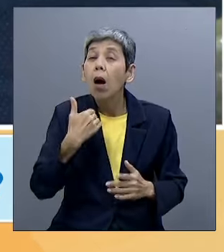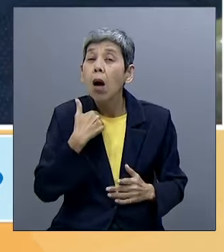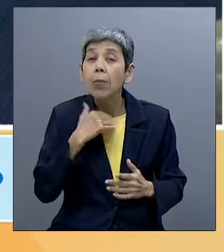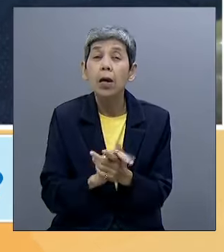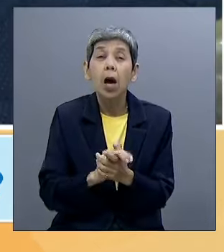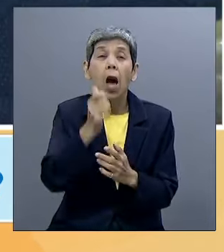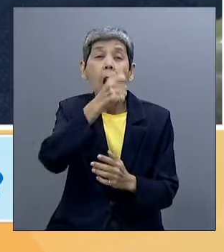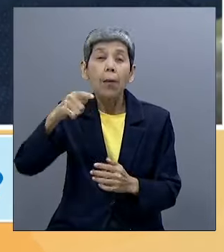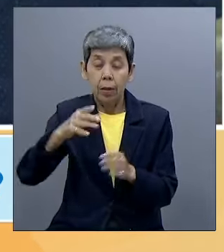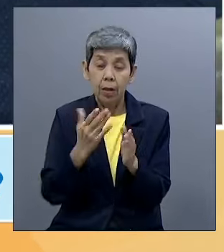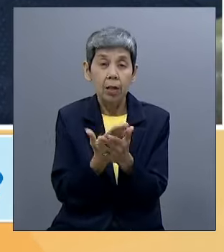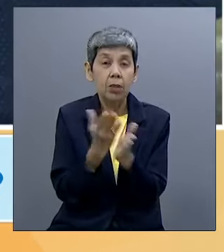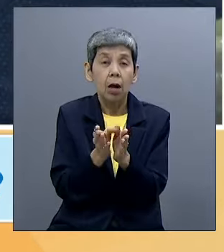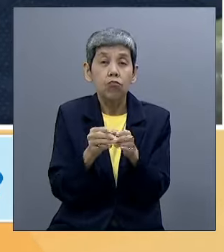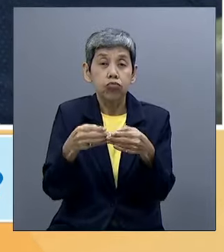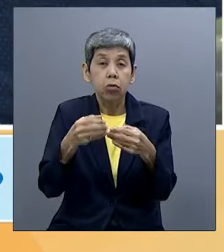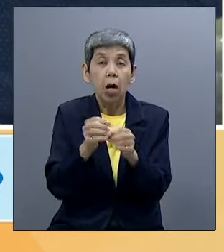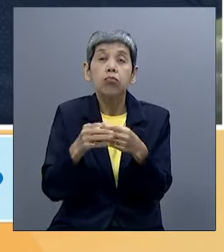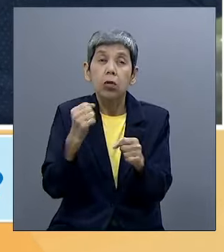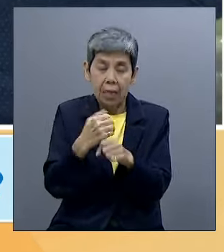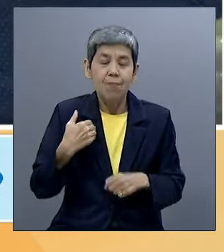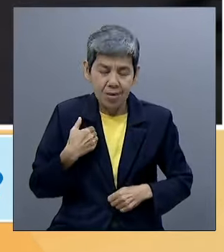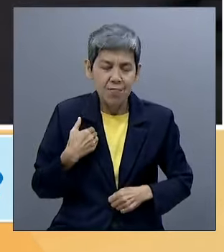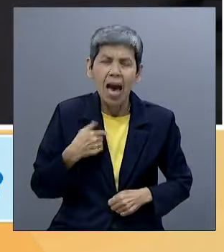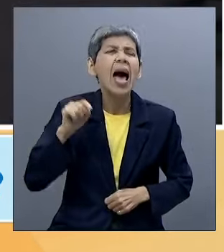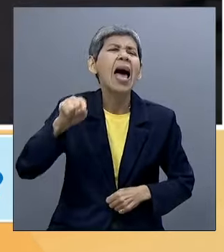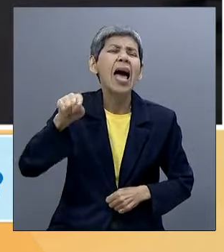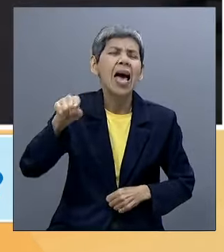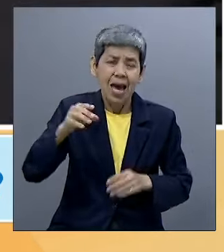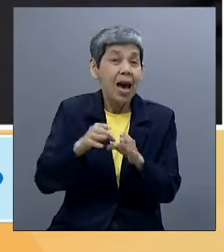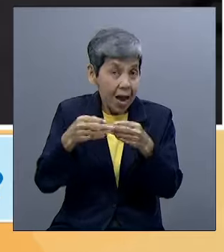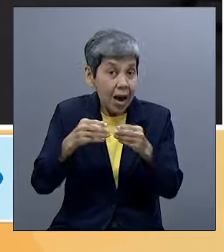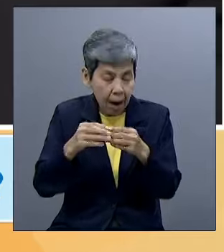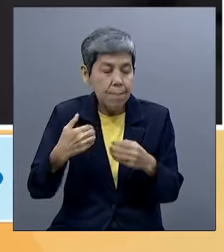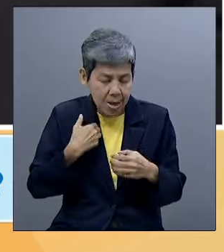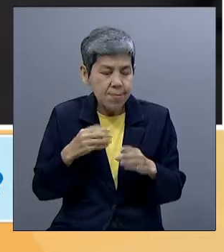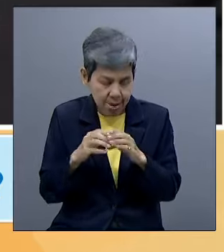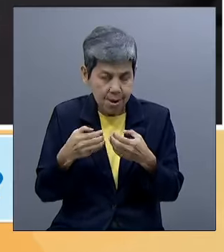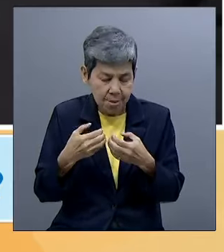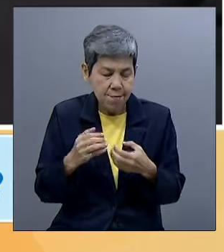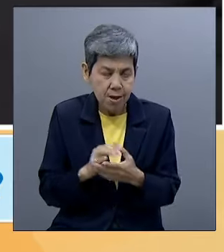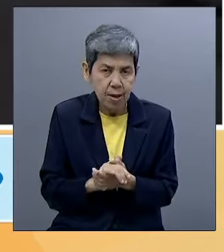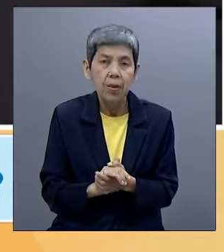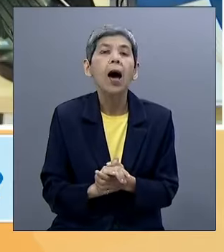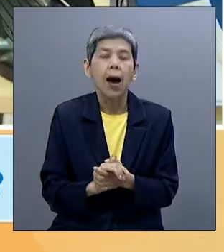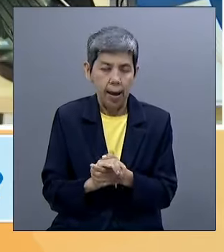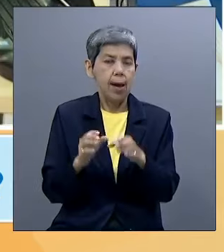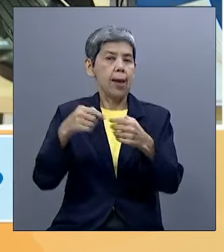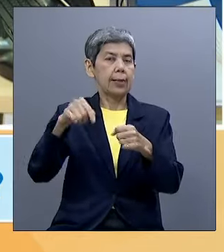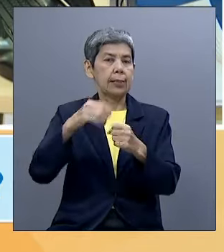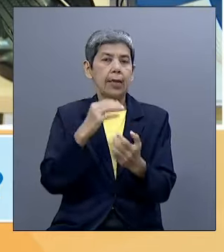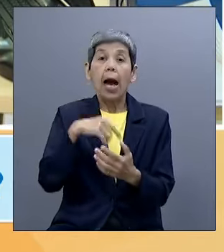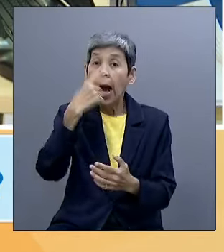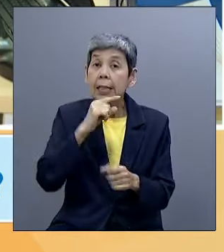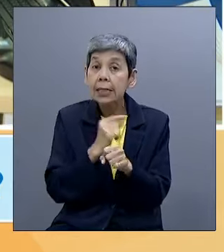ปพลิเคชันกระเป๋าตังค์กันหรือเปล่าครับ ใช่ค่ะ ก็คือแบบนั้น พร้อมใช่ไหมฮะ ใช่ฮะใช ่ทั้งหมดนี้รันอยู่บ